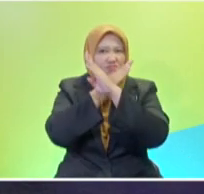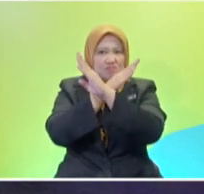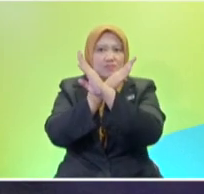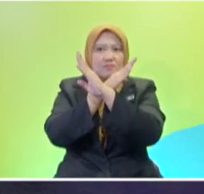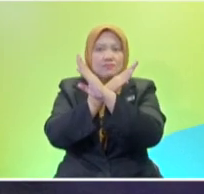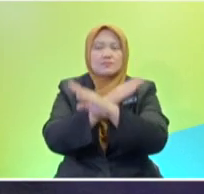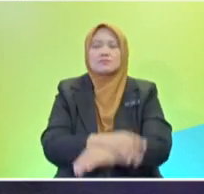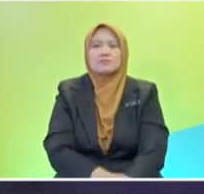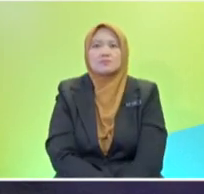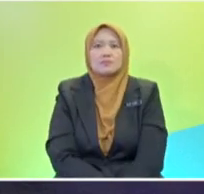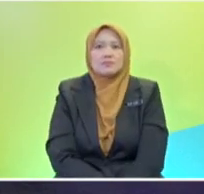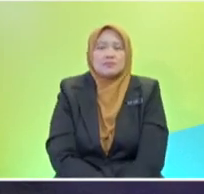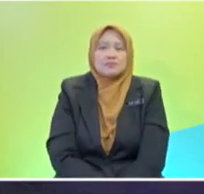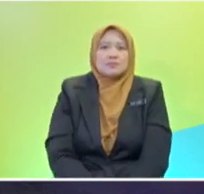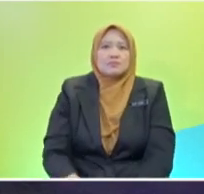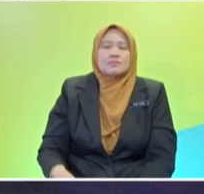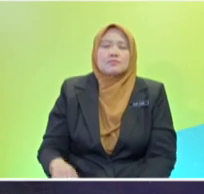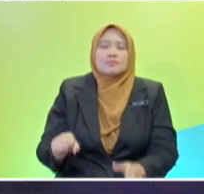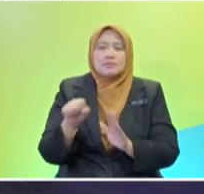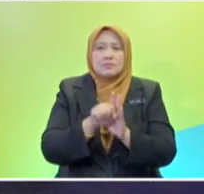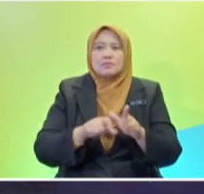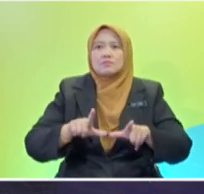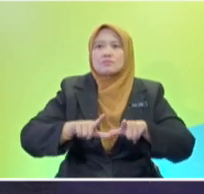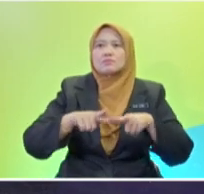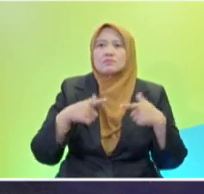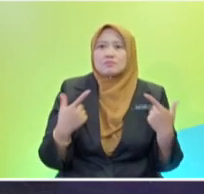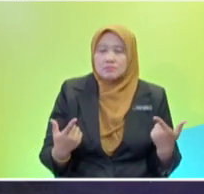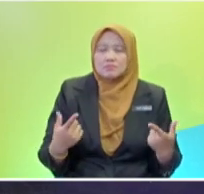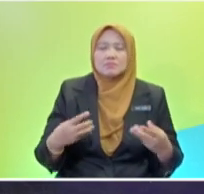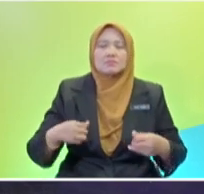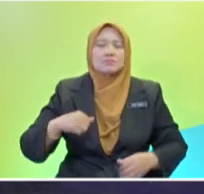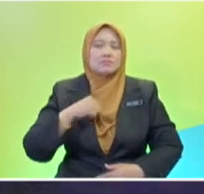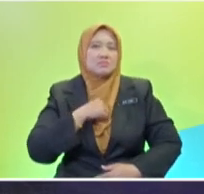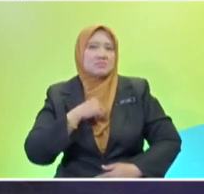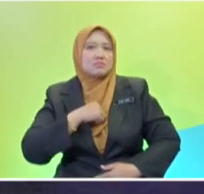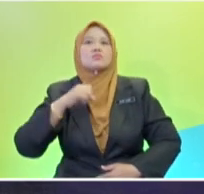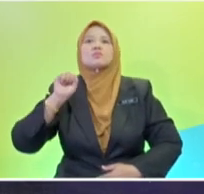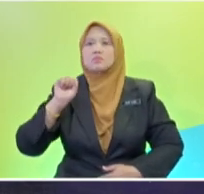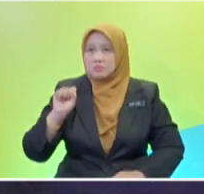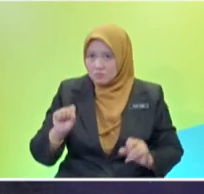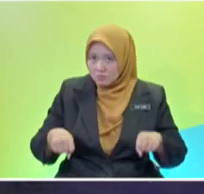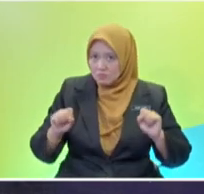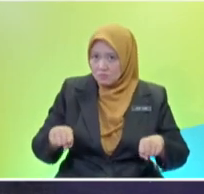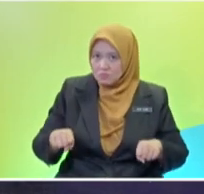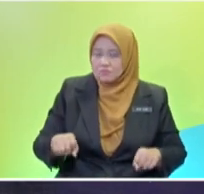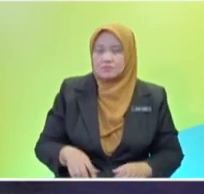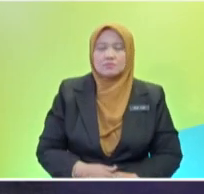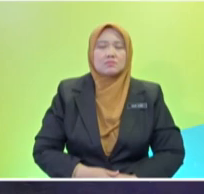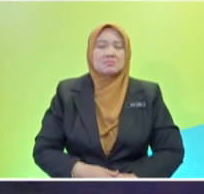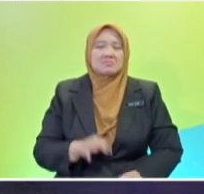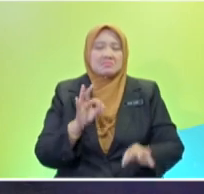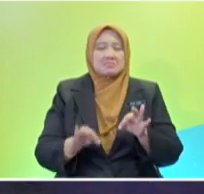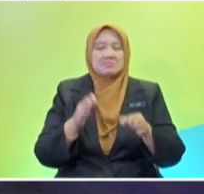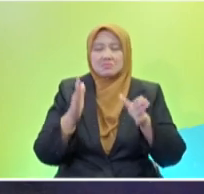orang lain selain di pada diri sendiri tak boleh disentuh tak boleh juga dilihat oleh